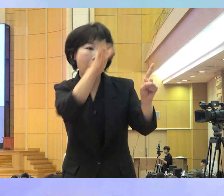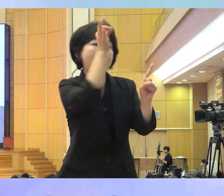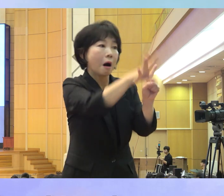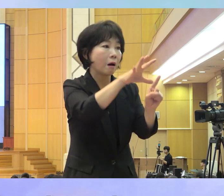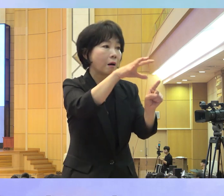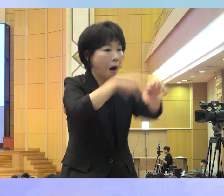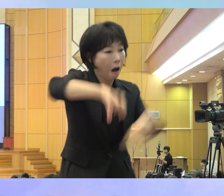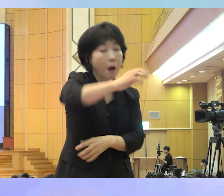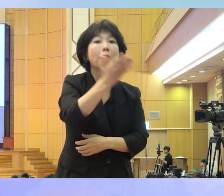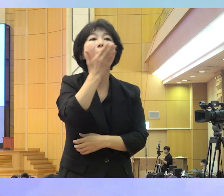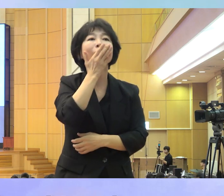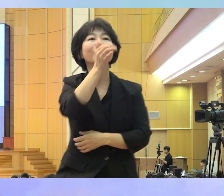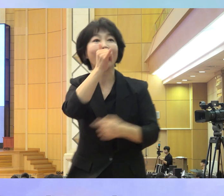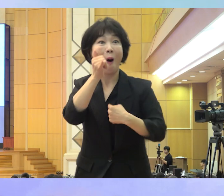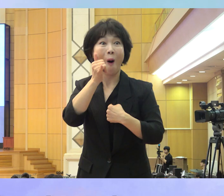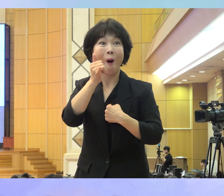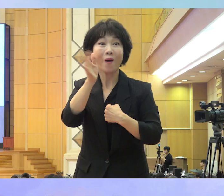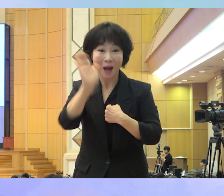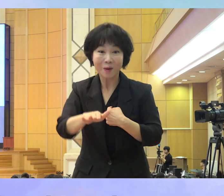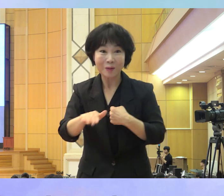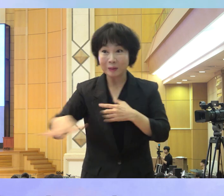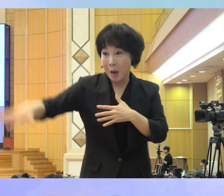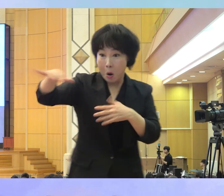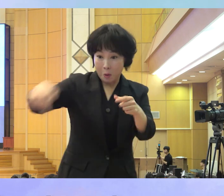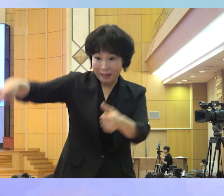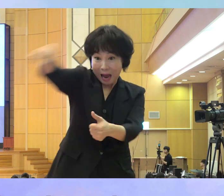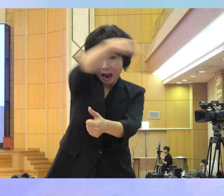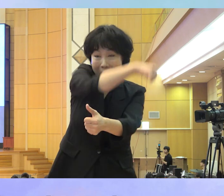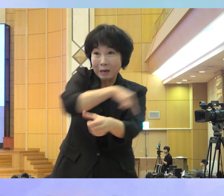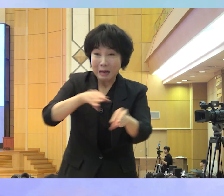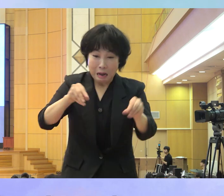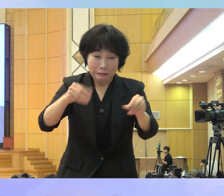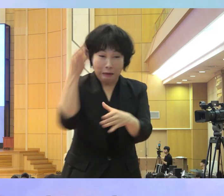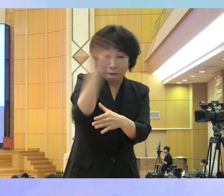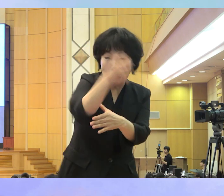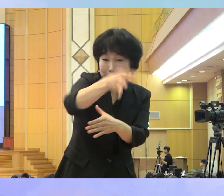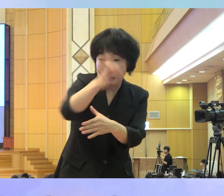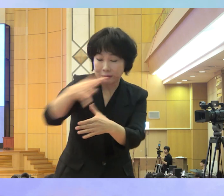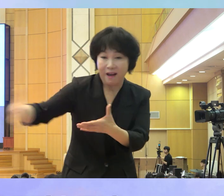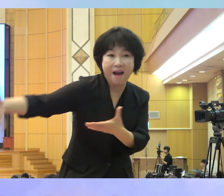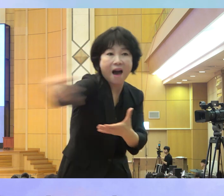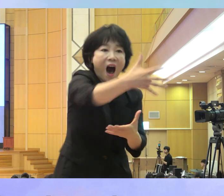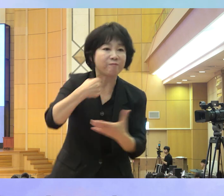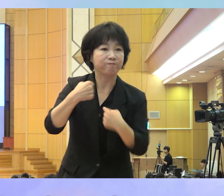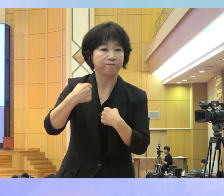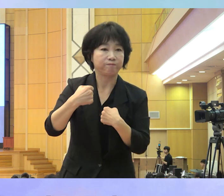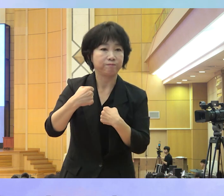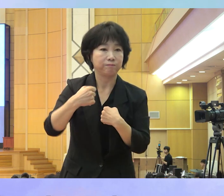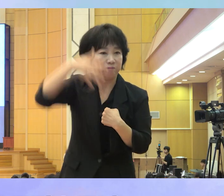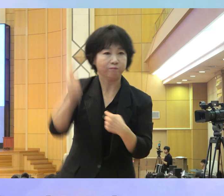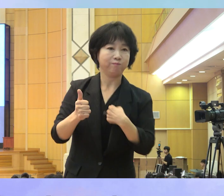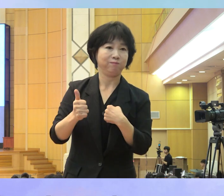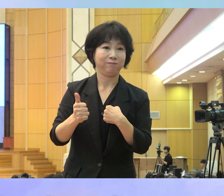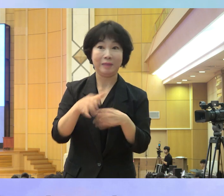그래서 그곳에 땅을 수천 평을 사가지고 거기서 이제